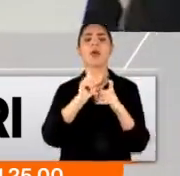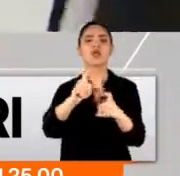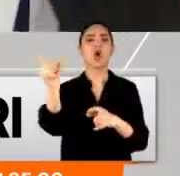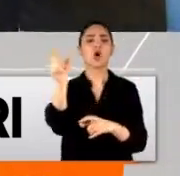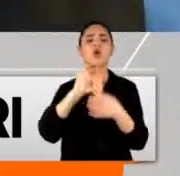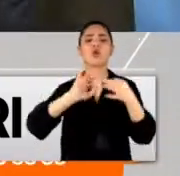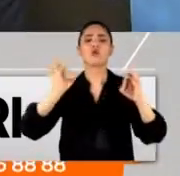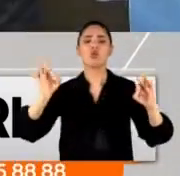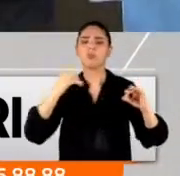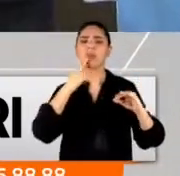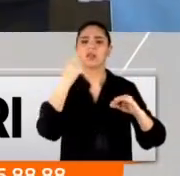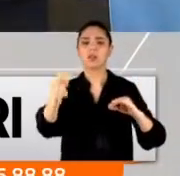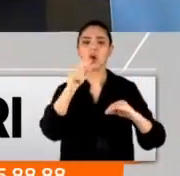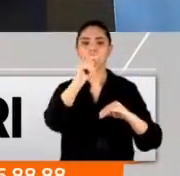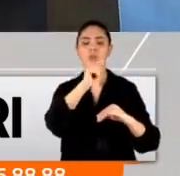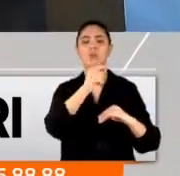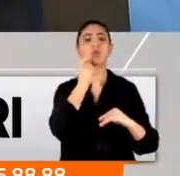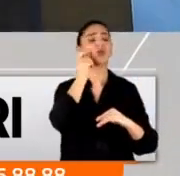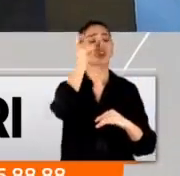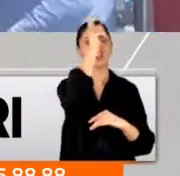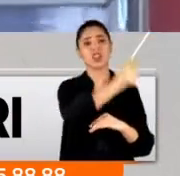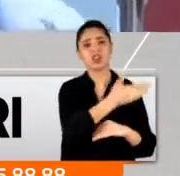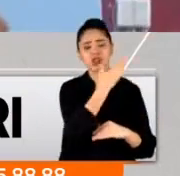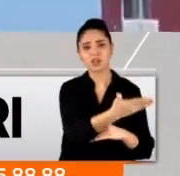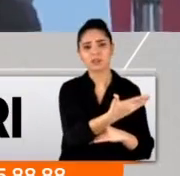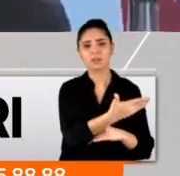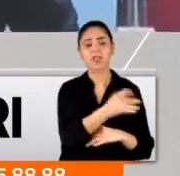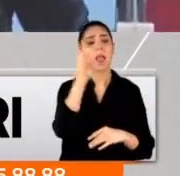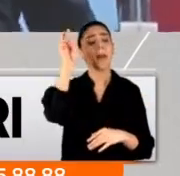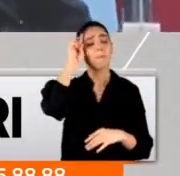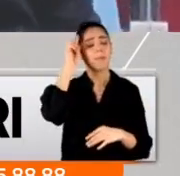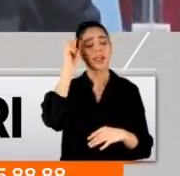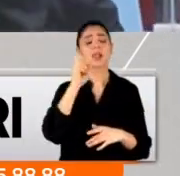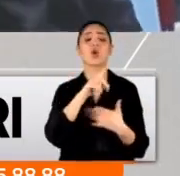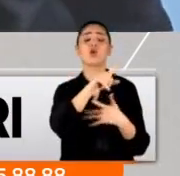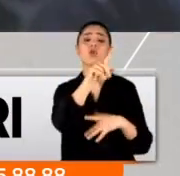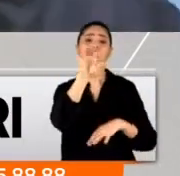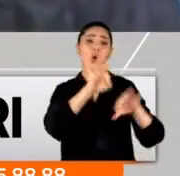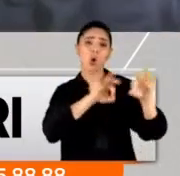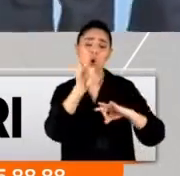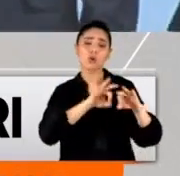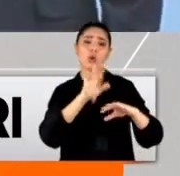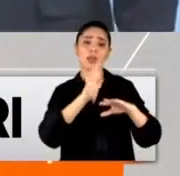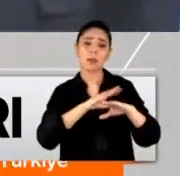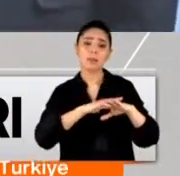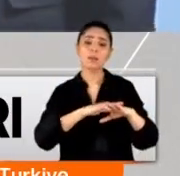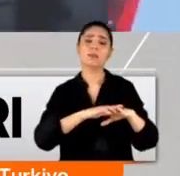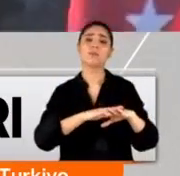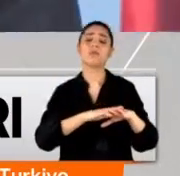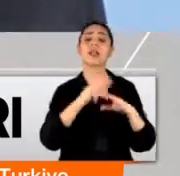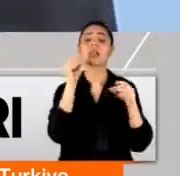cümleleriyle ifade eden bu karikatür zatın psikolojik analizi, İşin erbabı